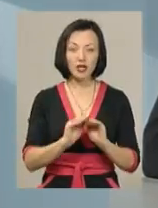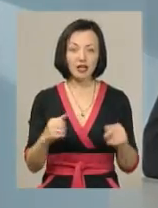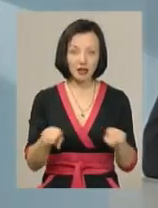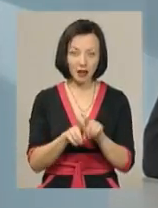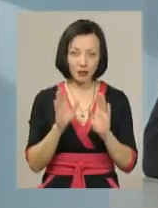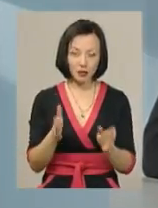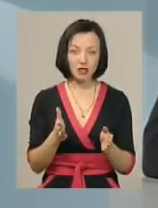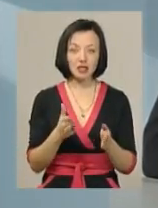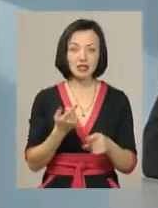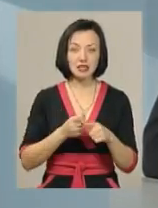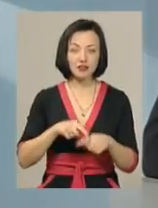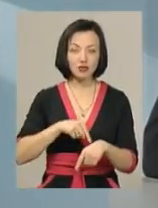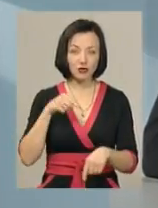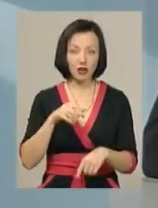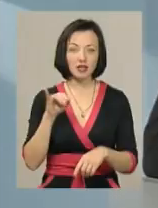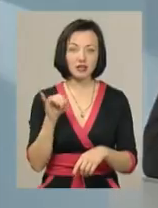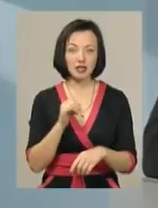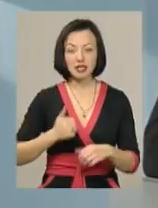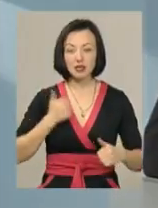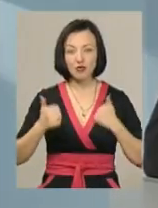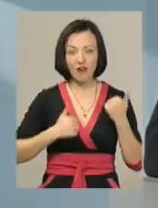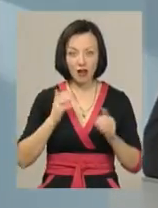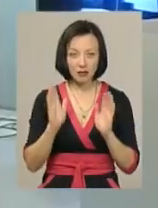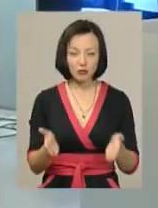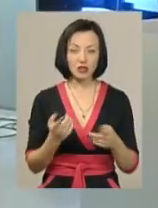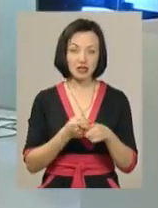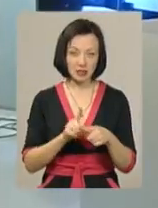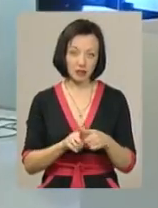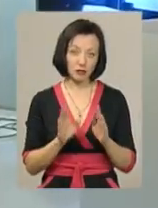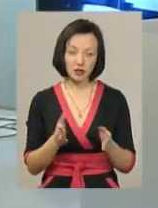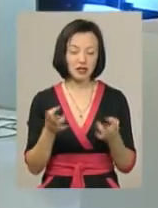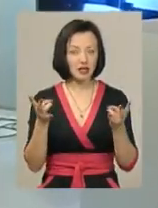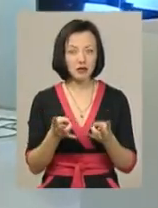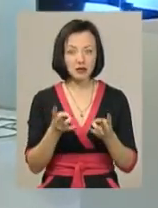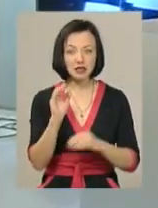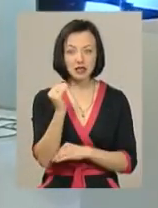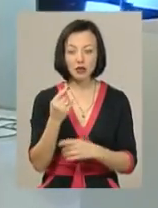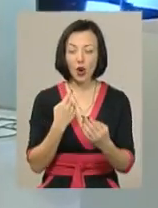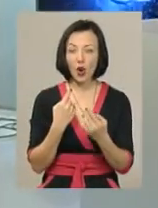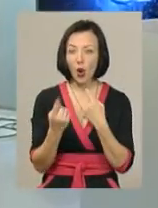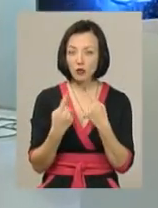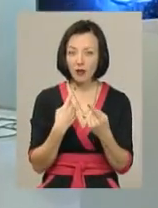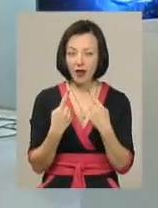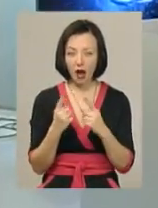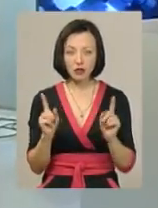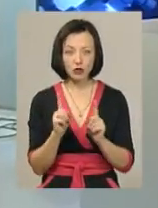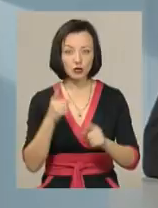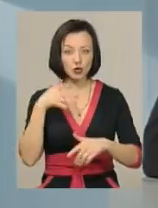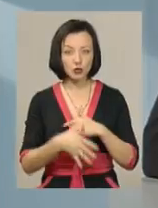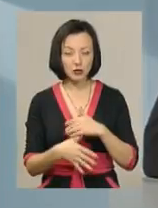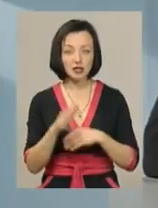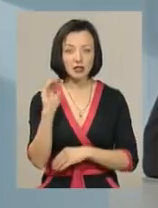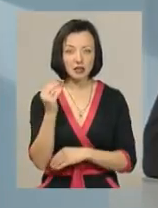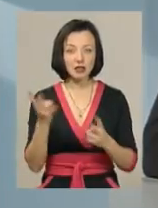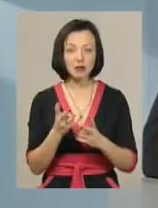установка і вони будуть це відчувати і і буде ось цей тобто тут треба з дитиною розмовляти щоби якби зрозуміло що